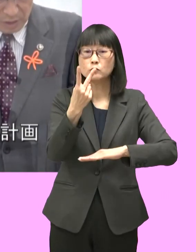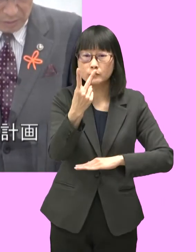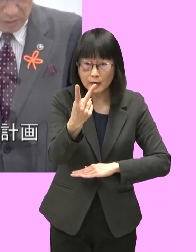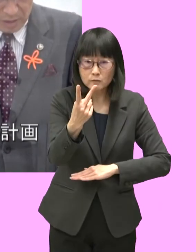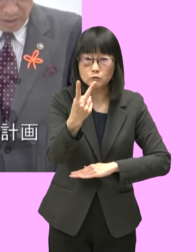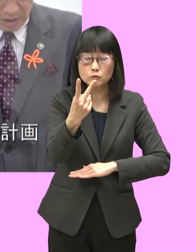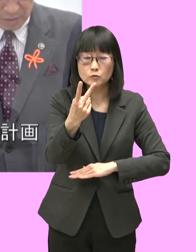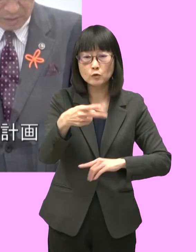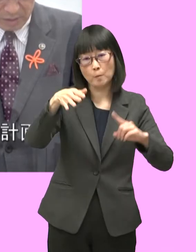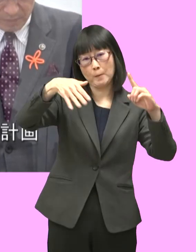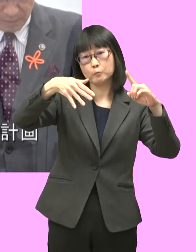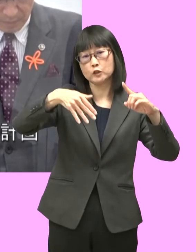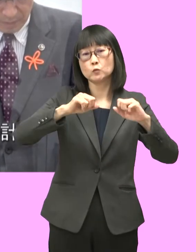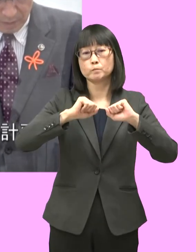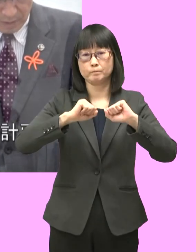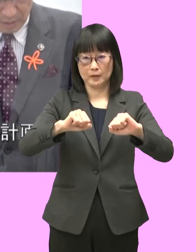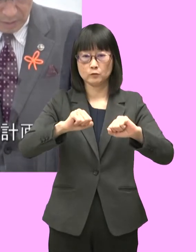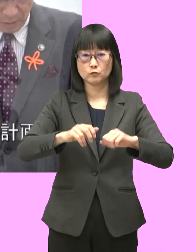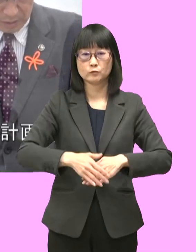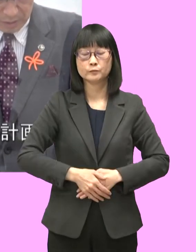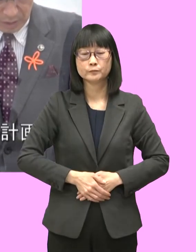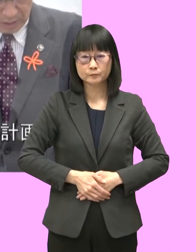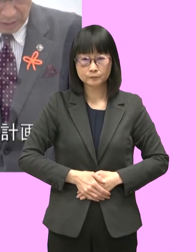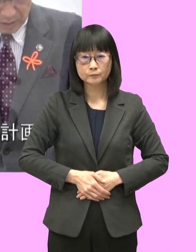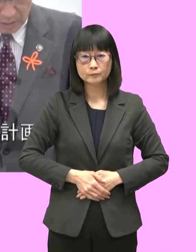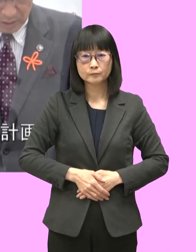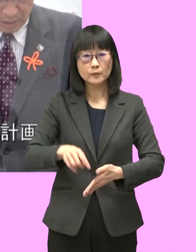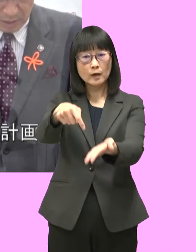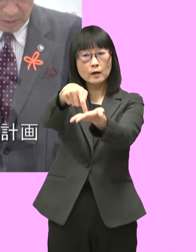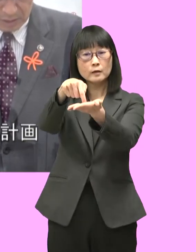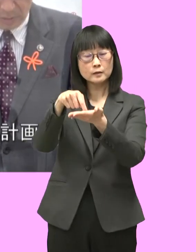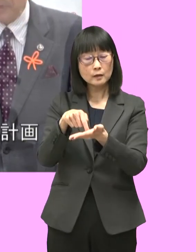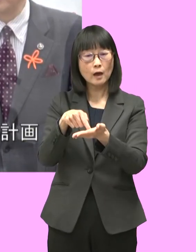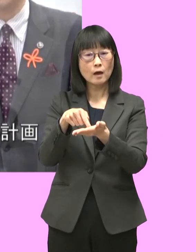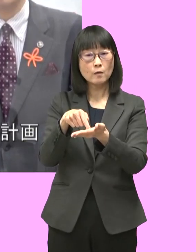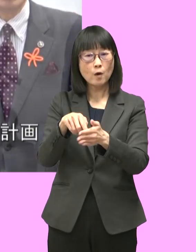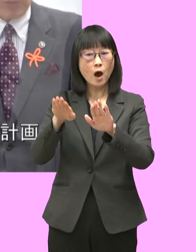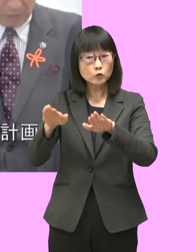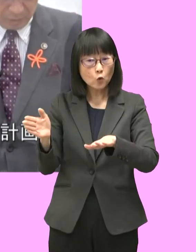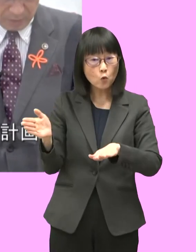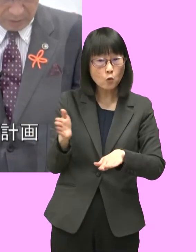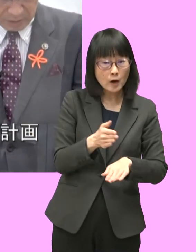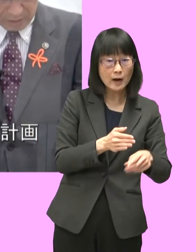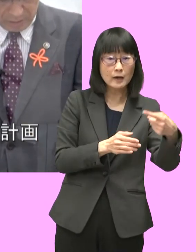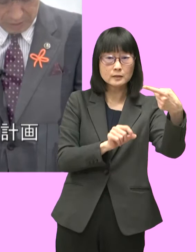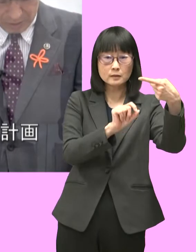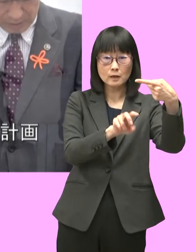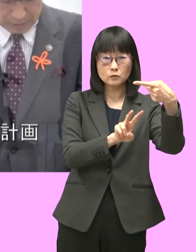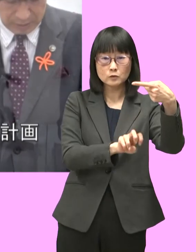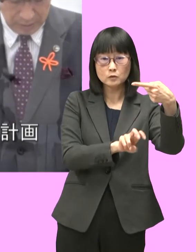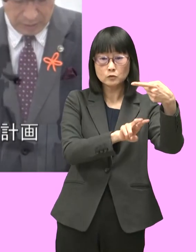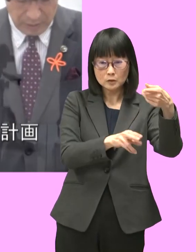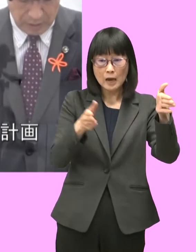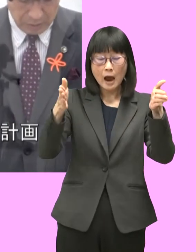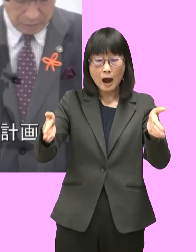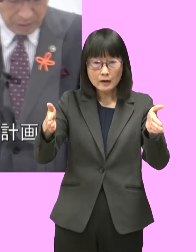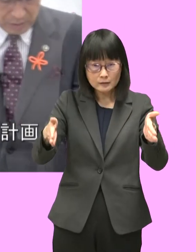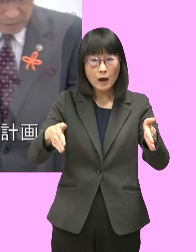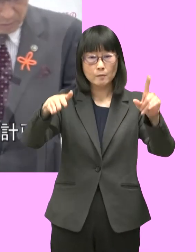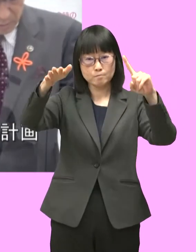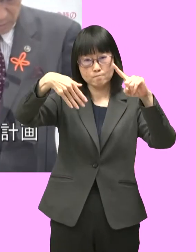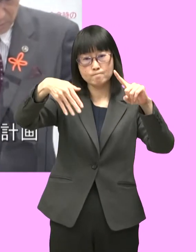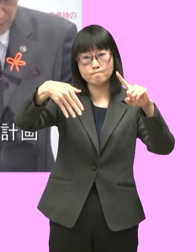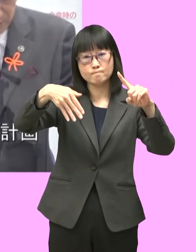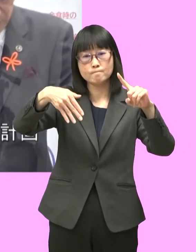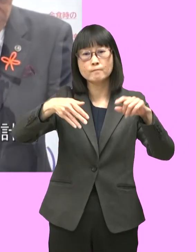いずれも意見の提出期間はですね、本日から1月の21日までという形になります。その他閲